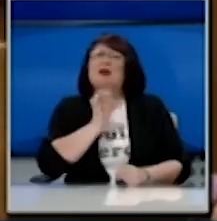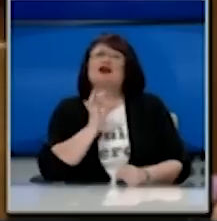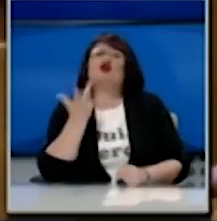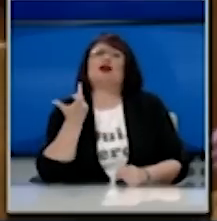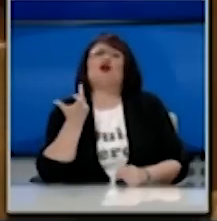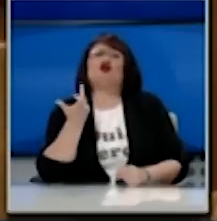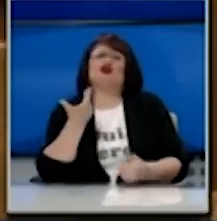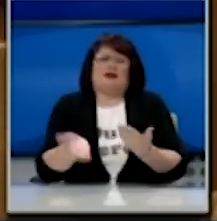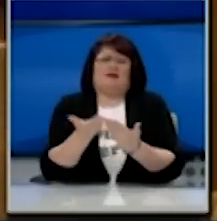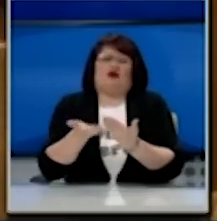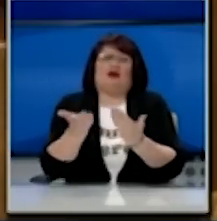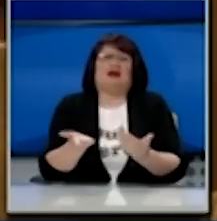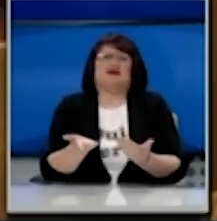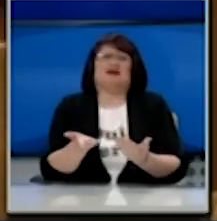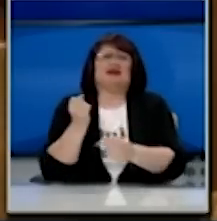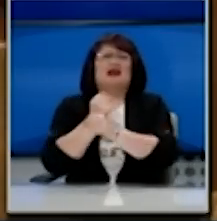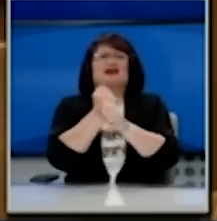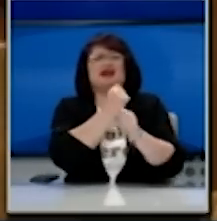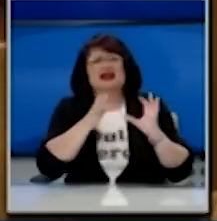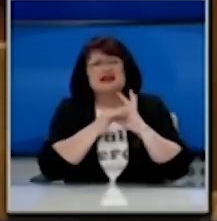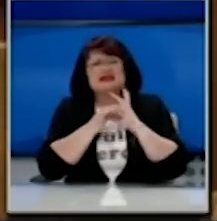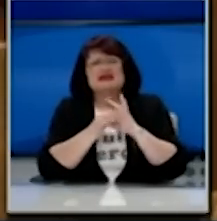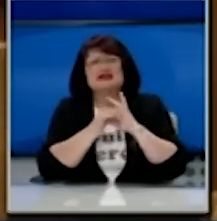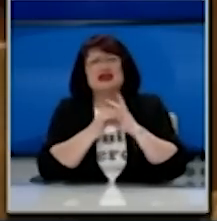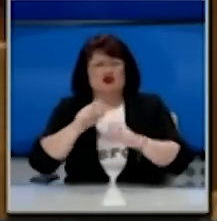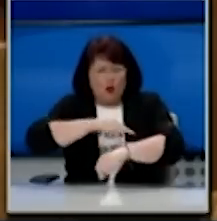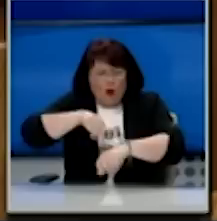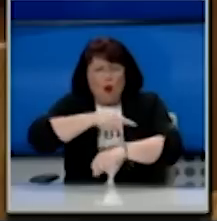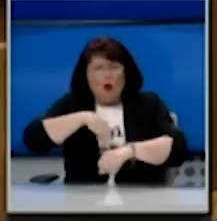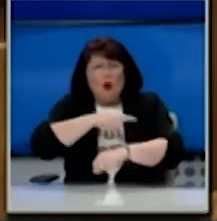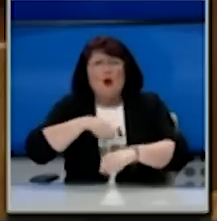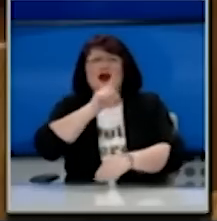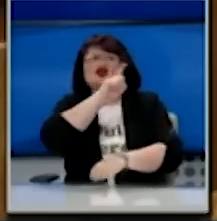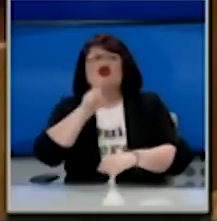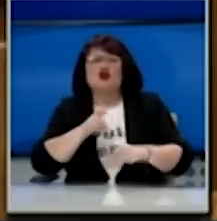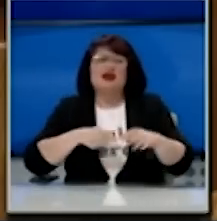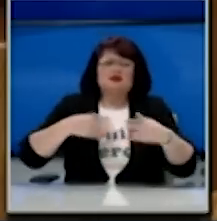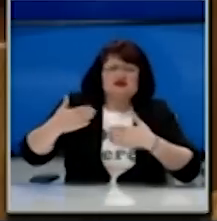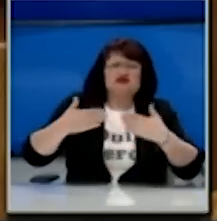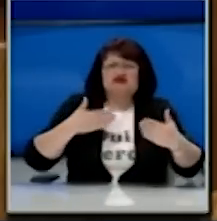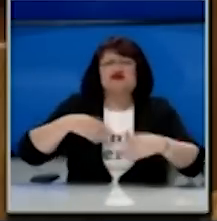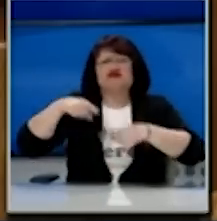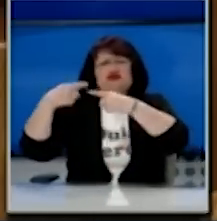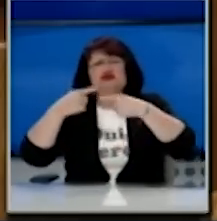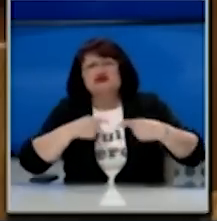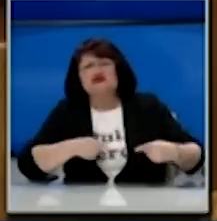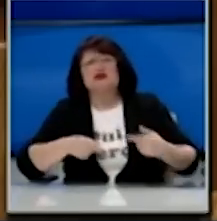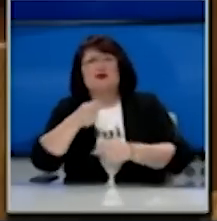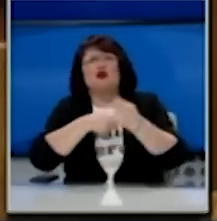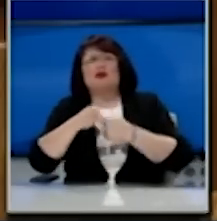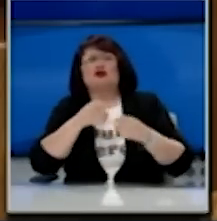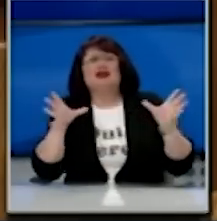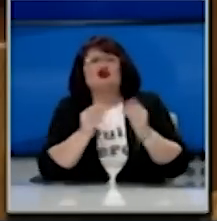πραγματικότητα με τις εργασιακές σχέσεις, τα ωράρια, τη ζωή λάστιχο, με την εμπορευματοποίηση της